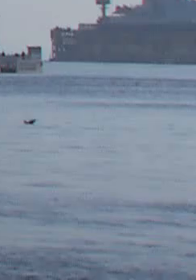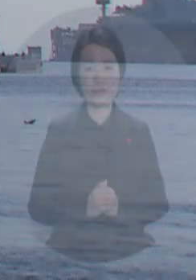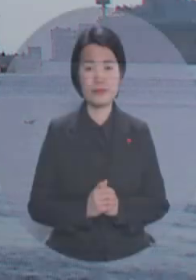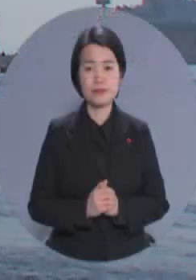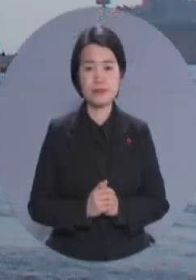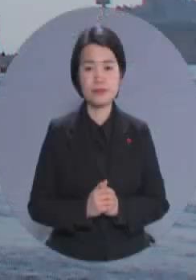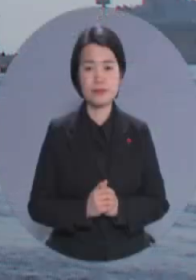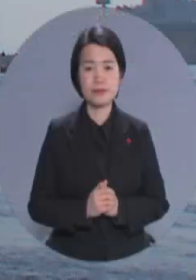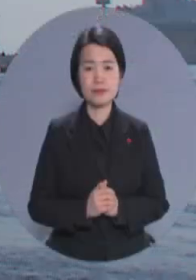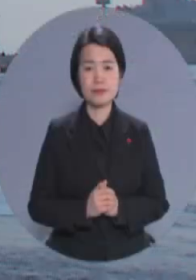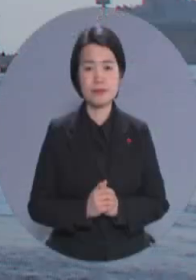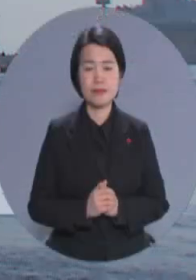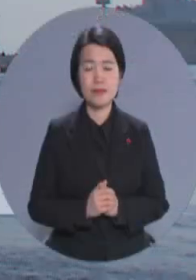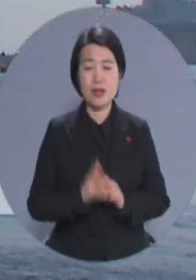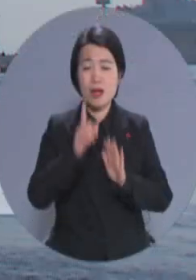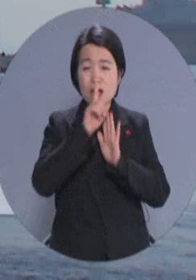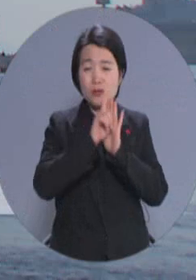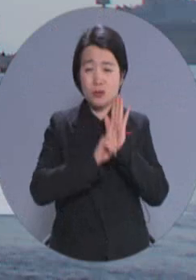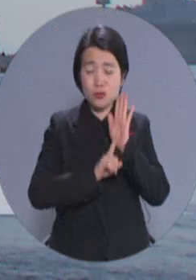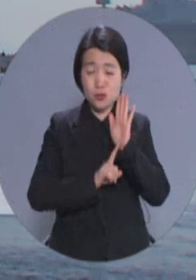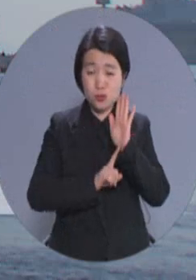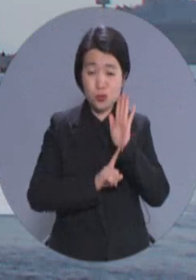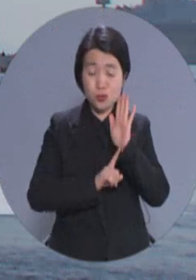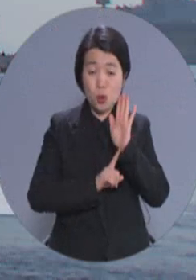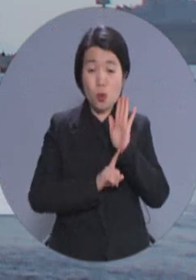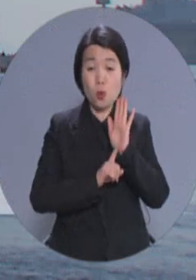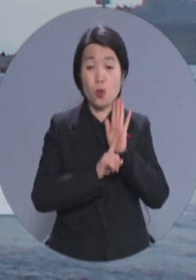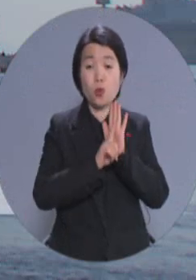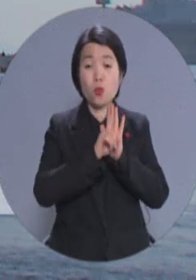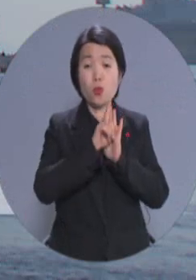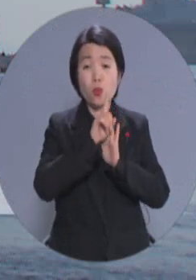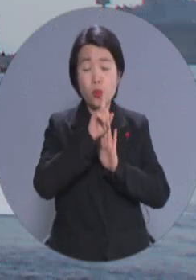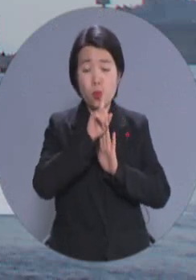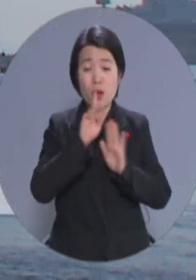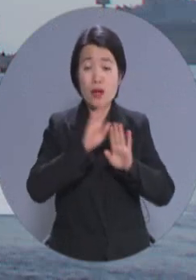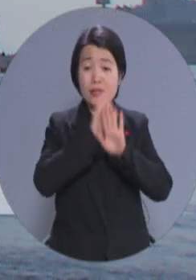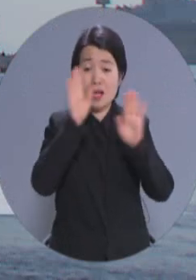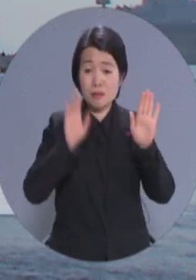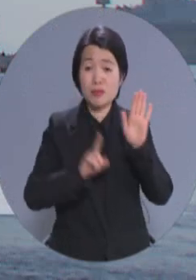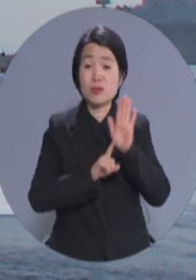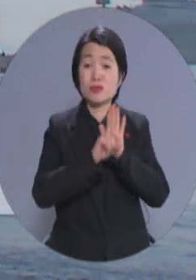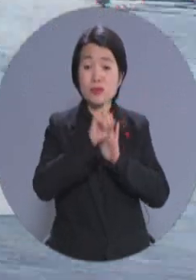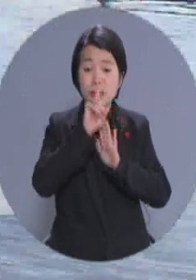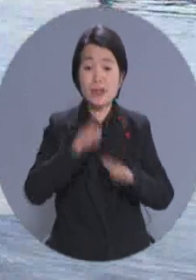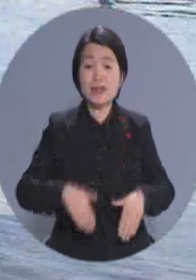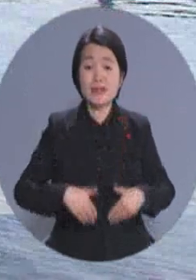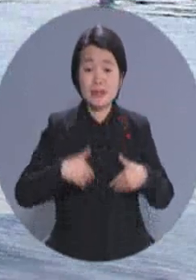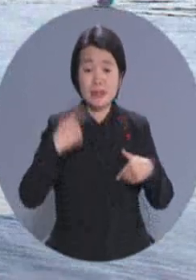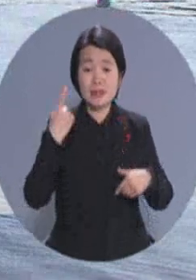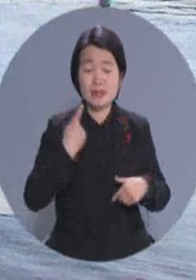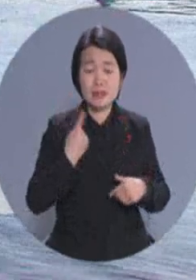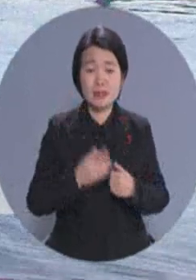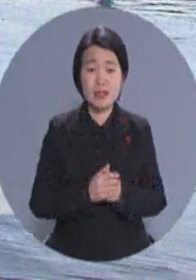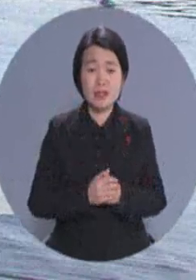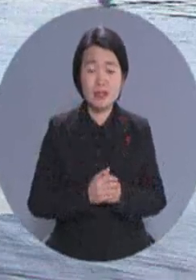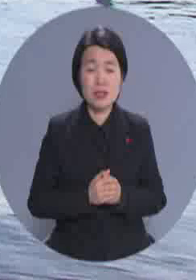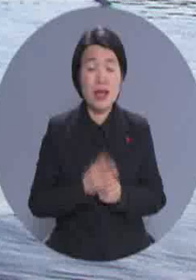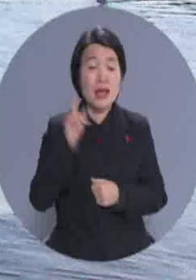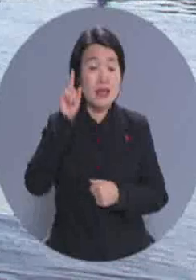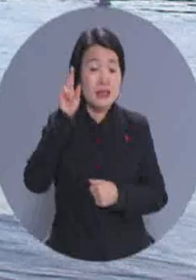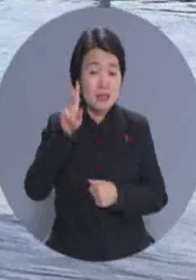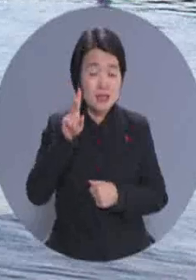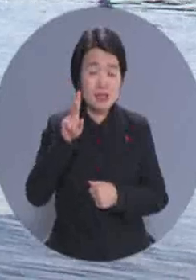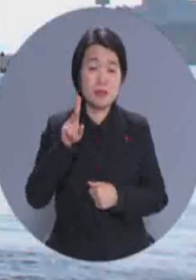접수합니다 강추위가 물러가면서 오늘 낮부터 기온이 오르기 시작했습니다 이번 주말 전남